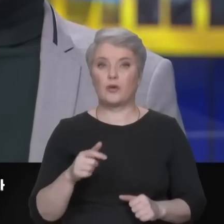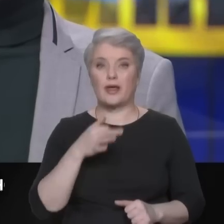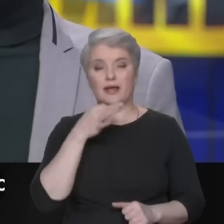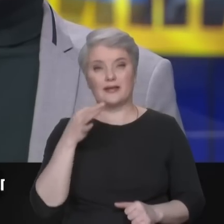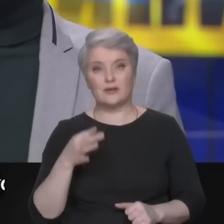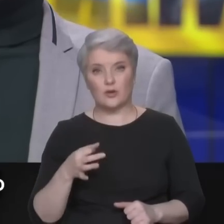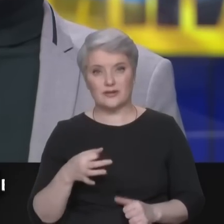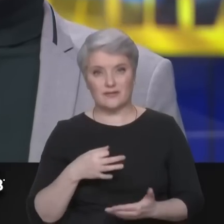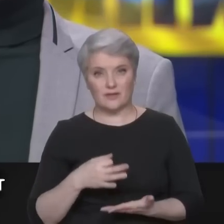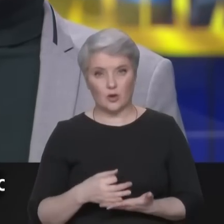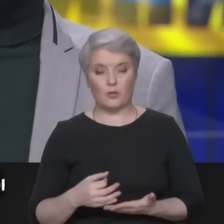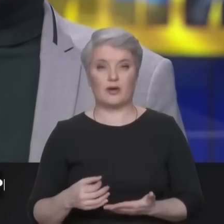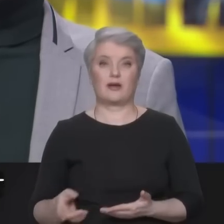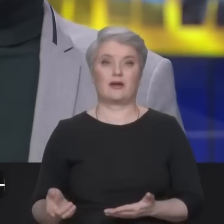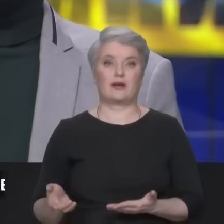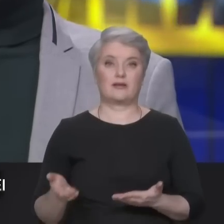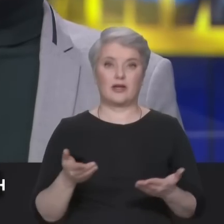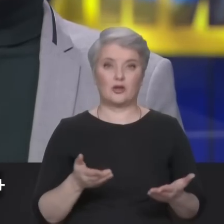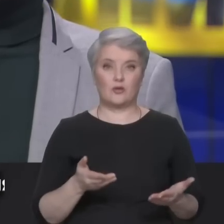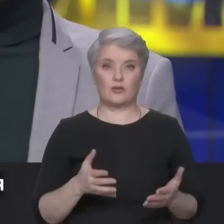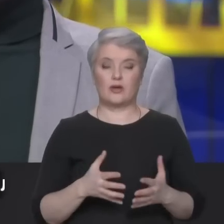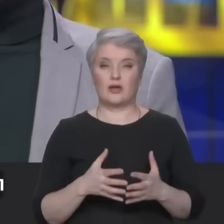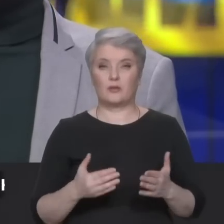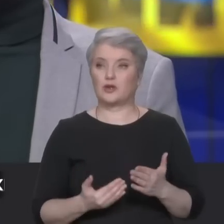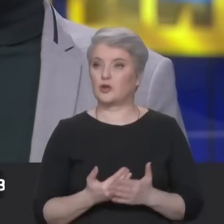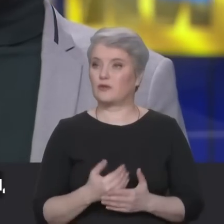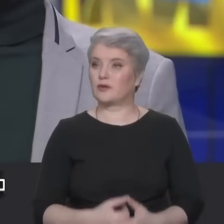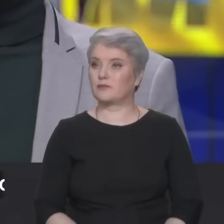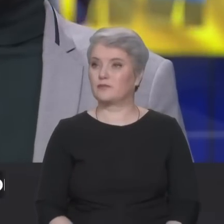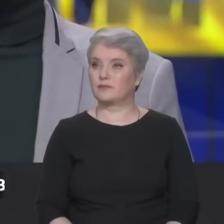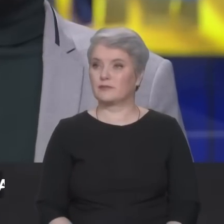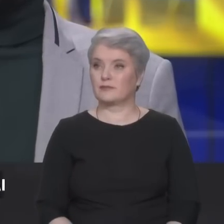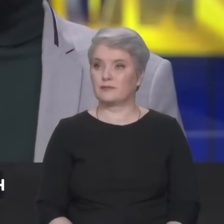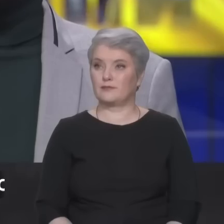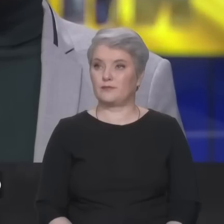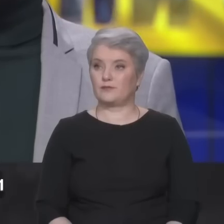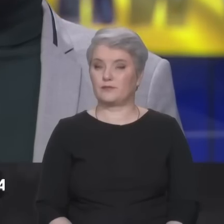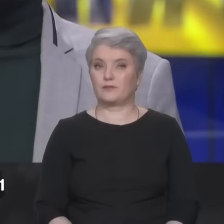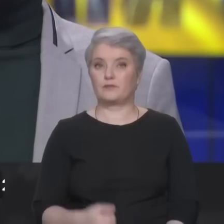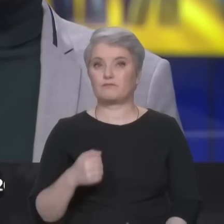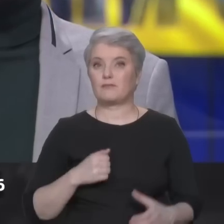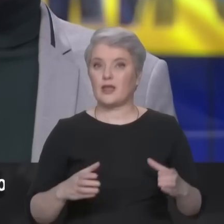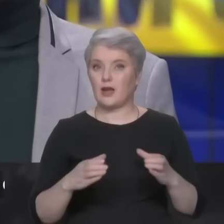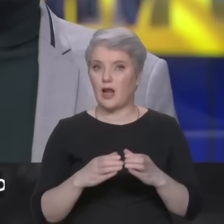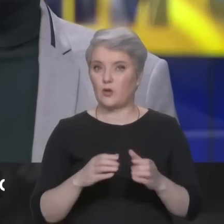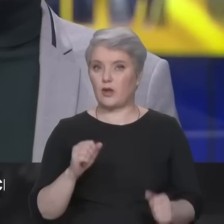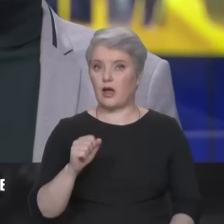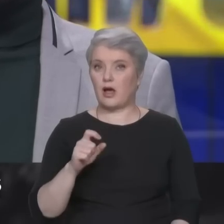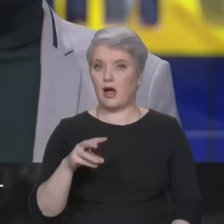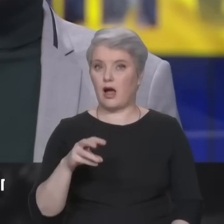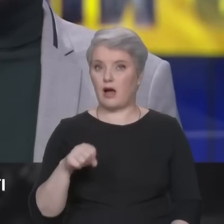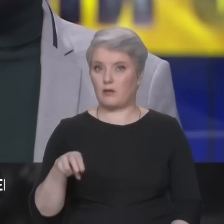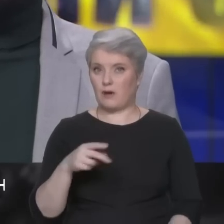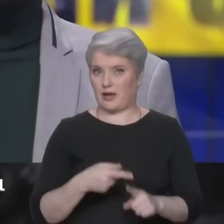і застосовують, і більш нових. А ось цей батальйон «Ахмат», це, я так розумію, якийсь